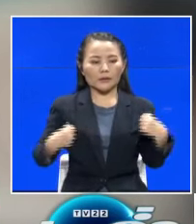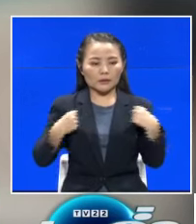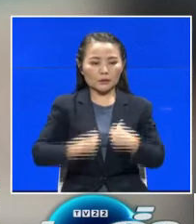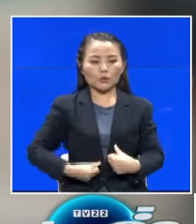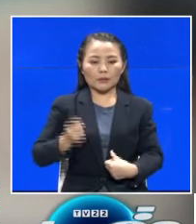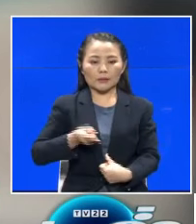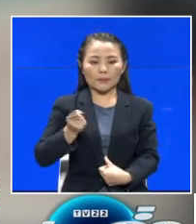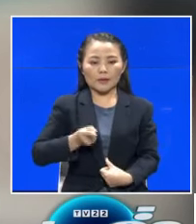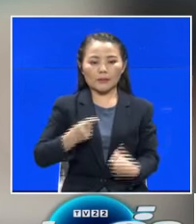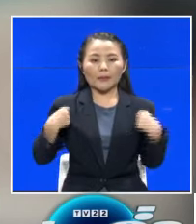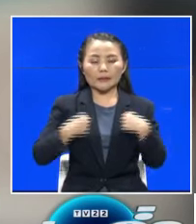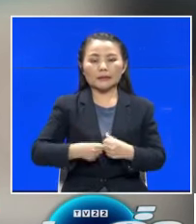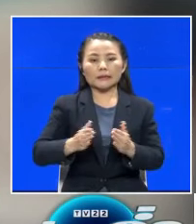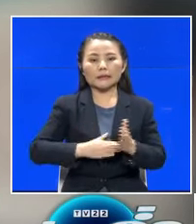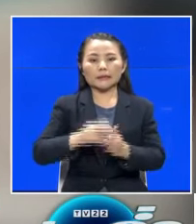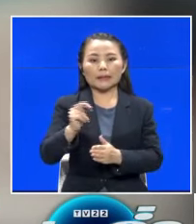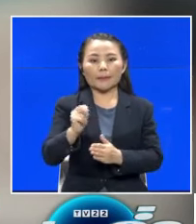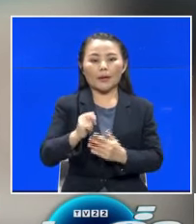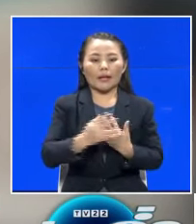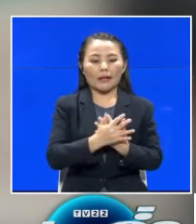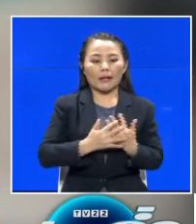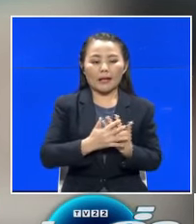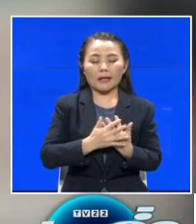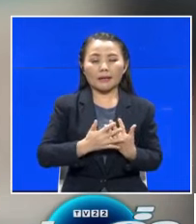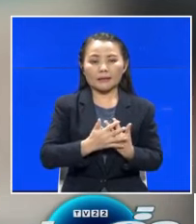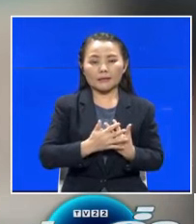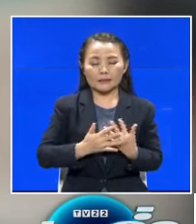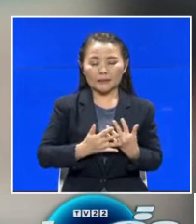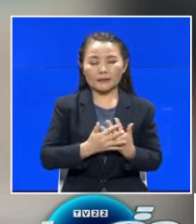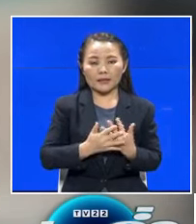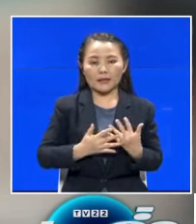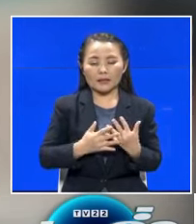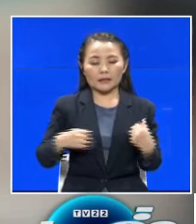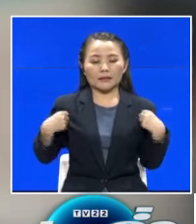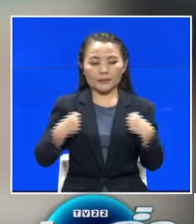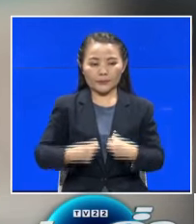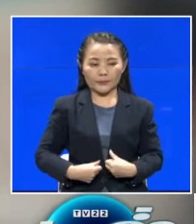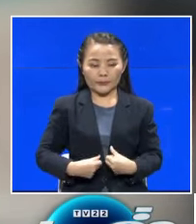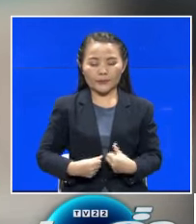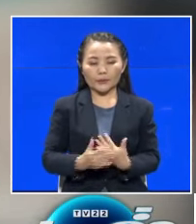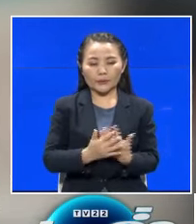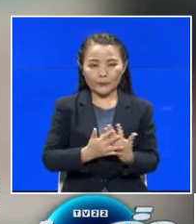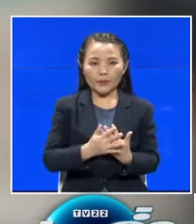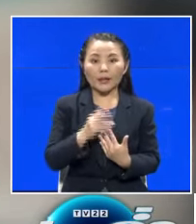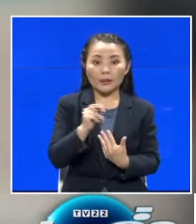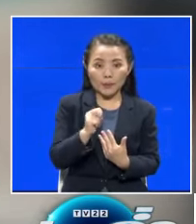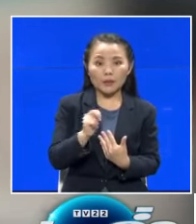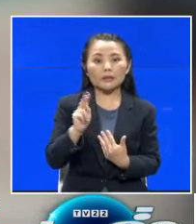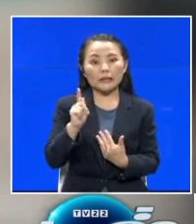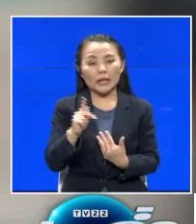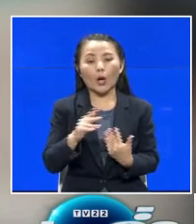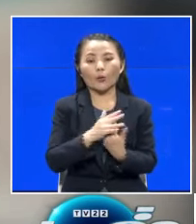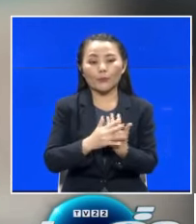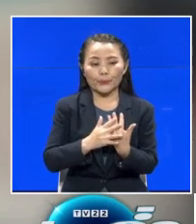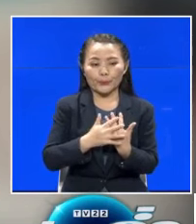ยก็คือเป็นเสื้อสีน้ำเงินเป็นลายสี่เหลี่ยมตารางแล้วก็เป็นตัดสลับกับสีเขียวด้วยคุณนุ้งอิง